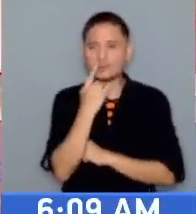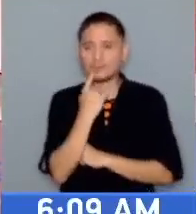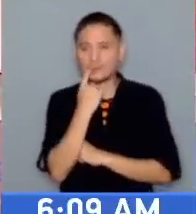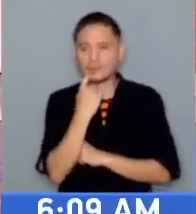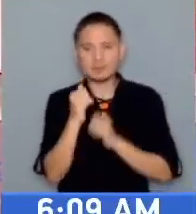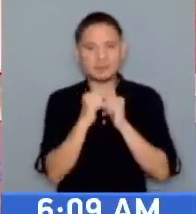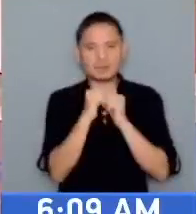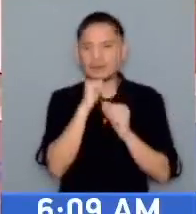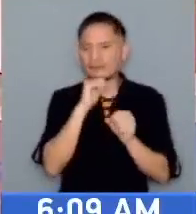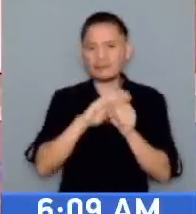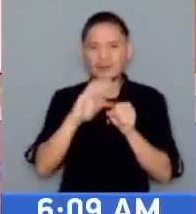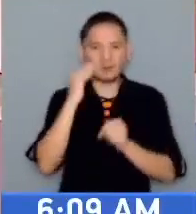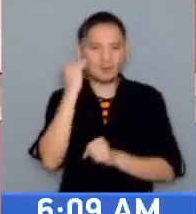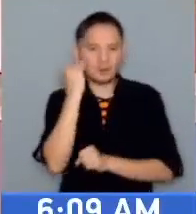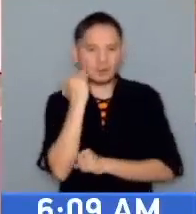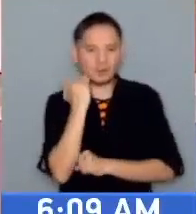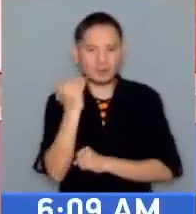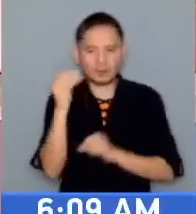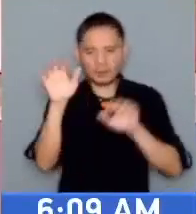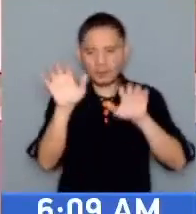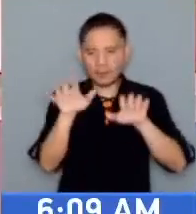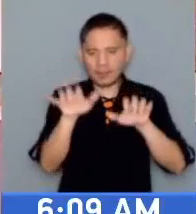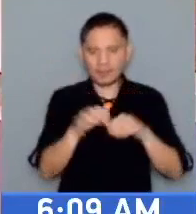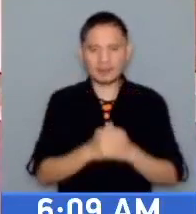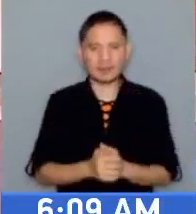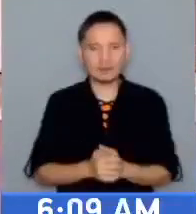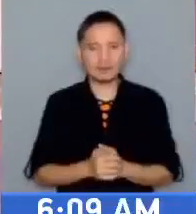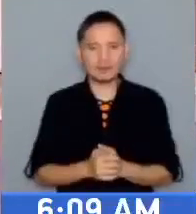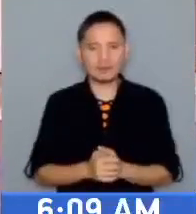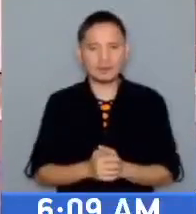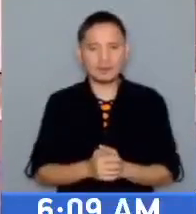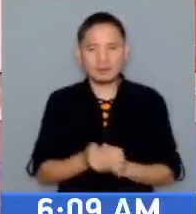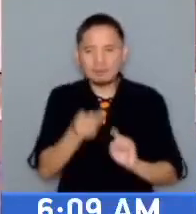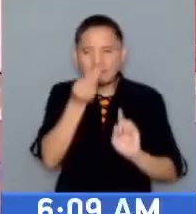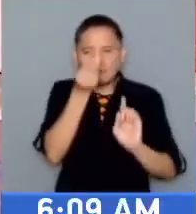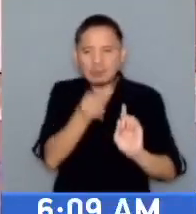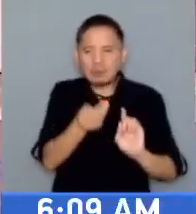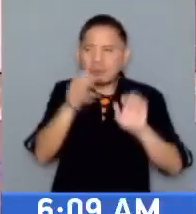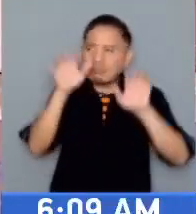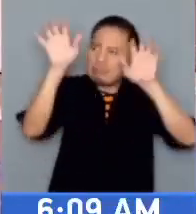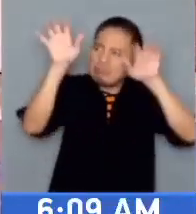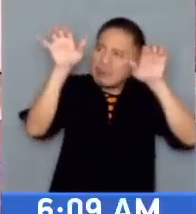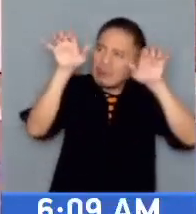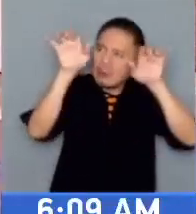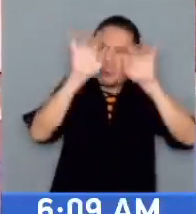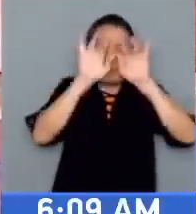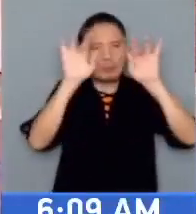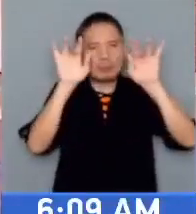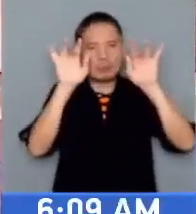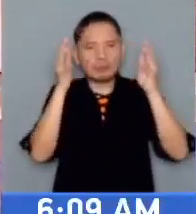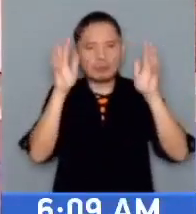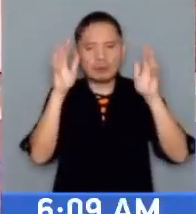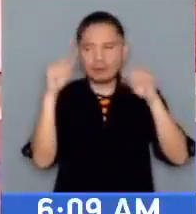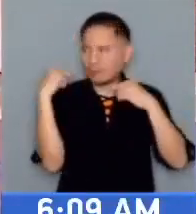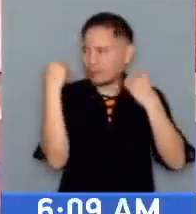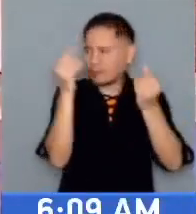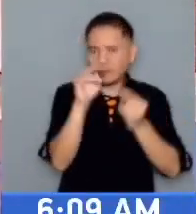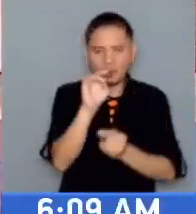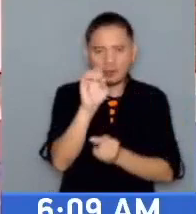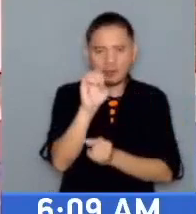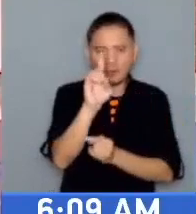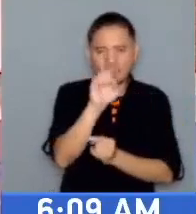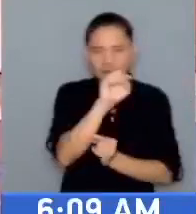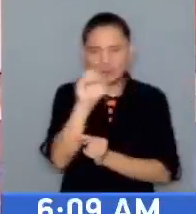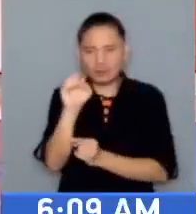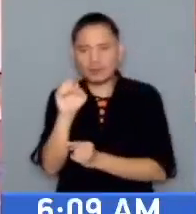normal rainfall amount. Ibig sabihin, matumal ang boost ng ulan sa mga nasabing lugar na nitala mula November 1 hanggang November 23.